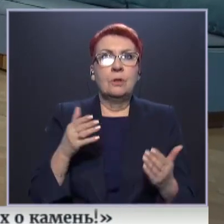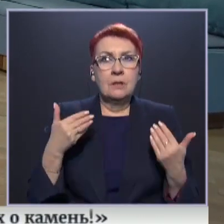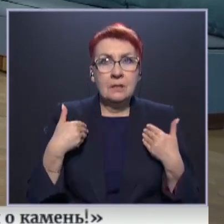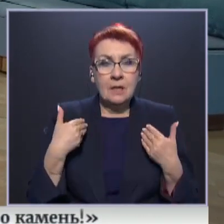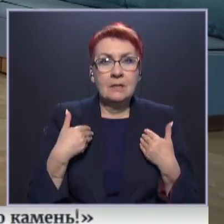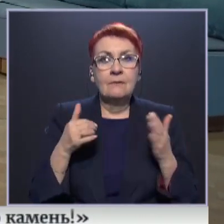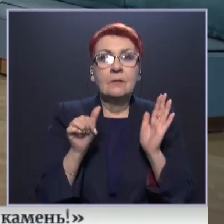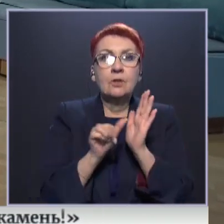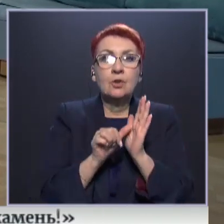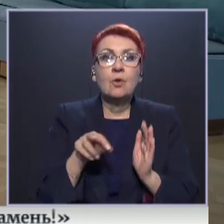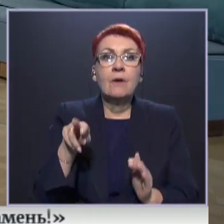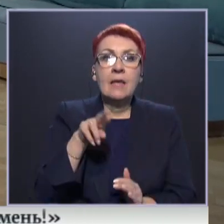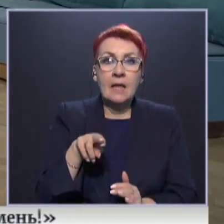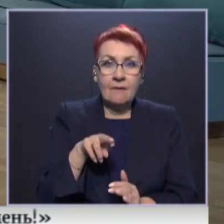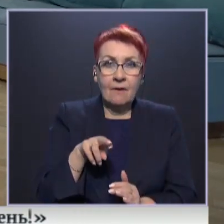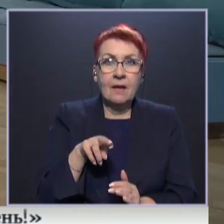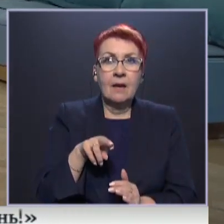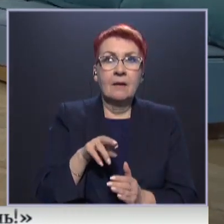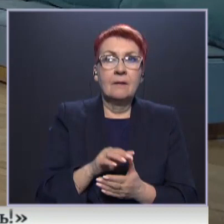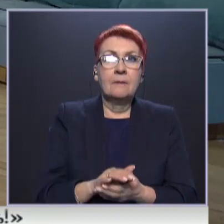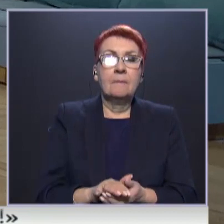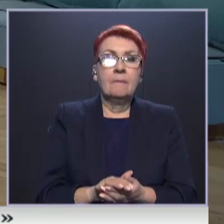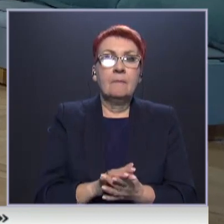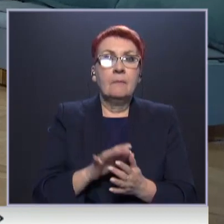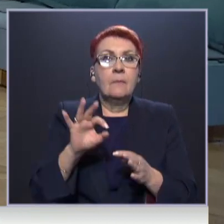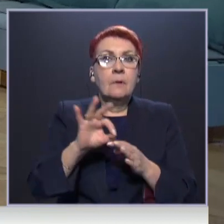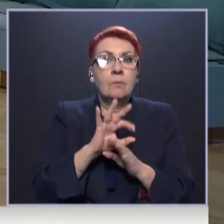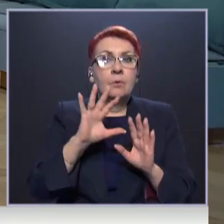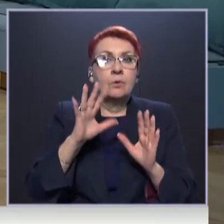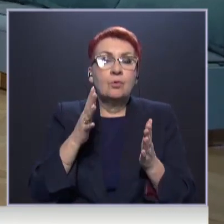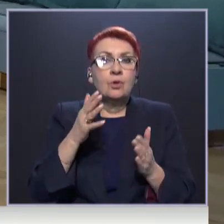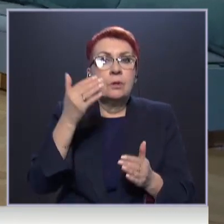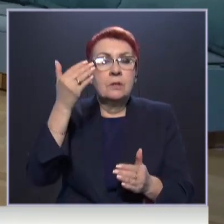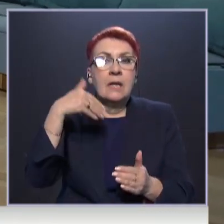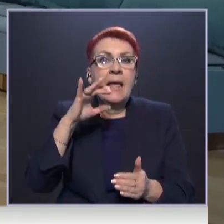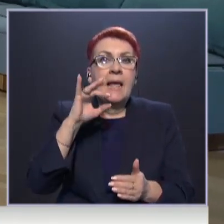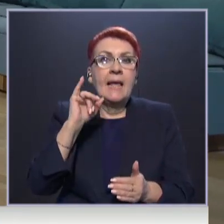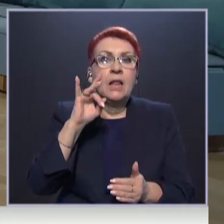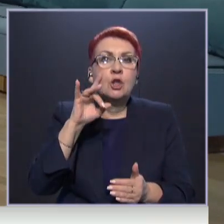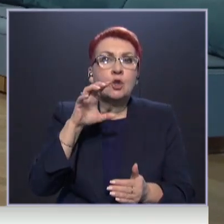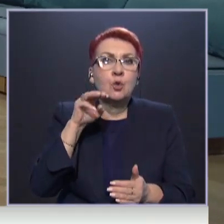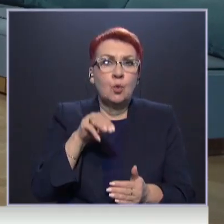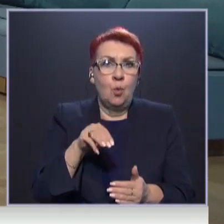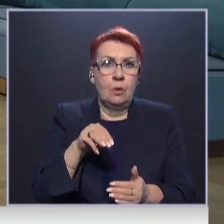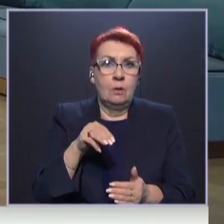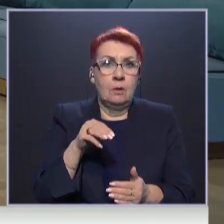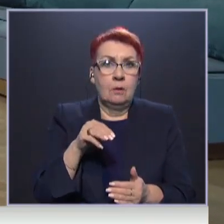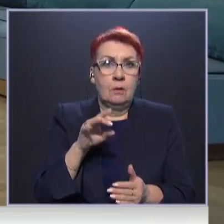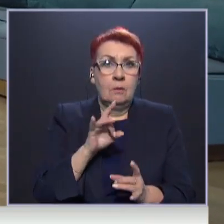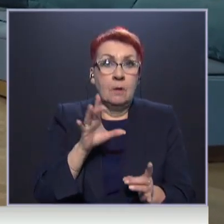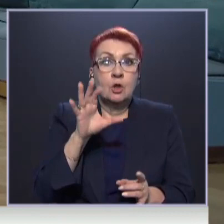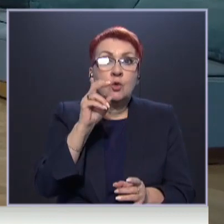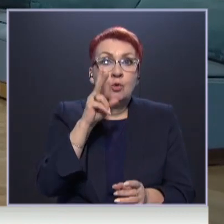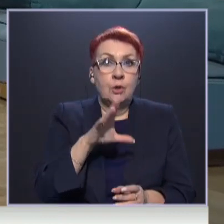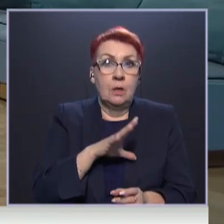Здравствуйте. 6 января у моего мужа случился инсульт в сочельник. Вот, буквально неделю назад. На данный момент он